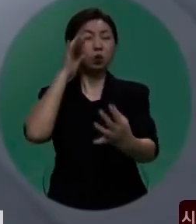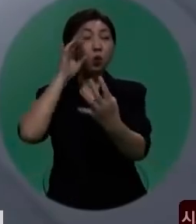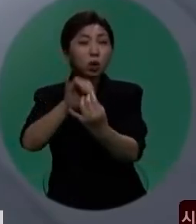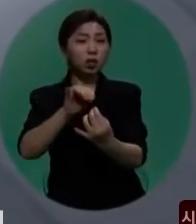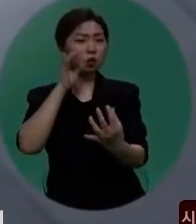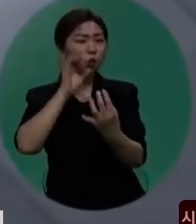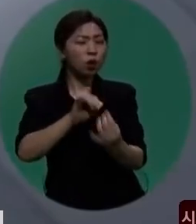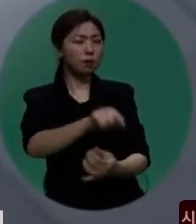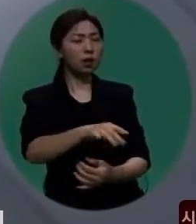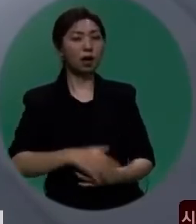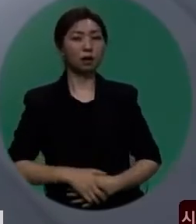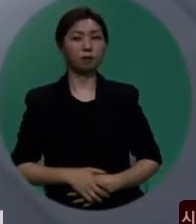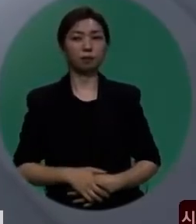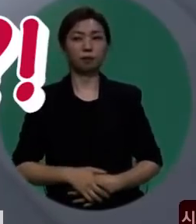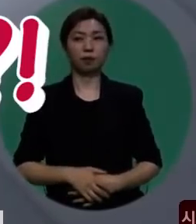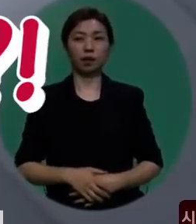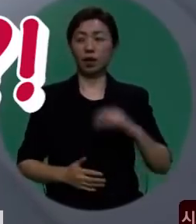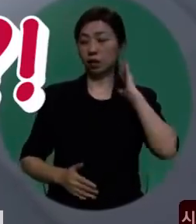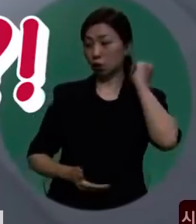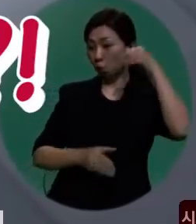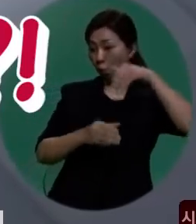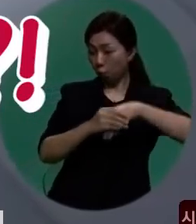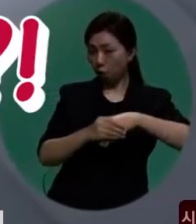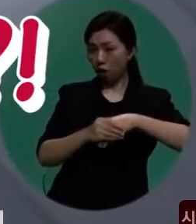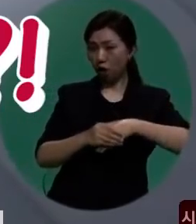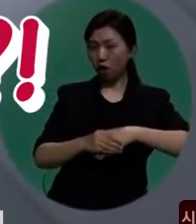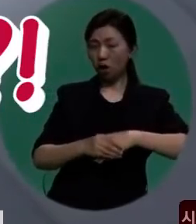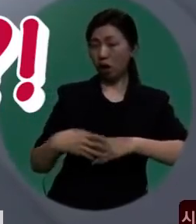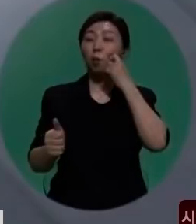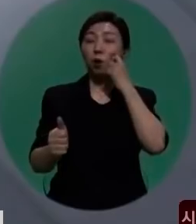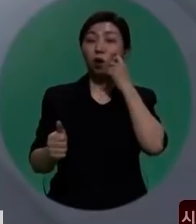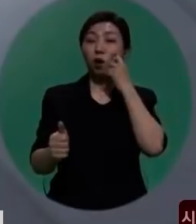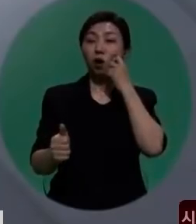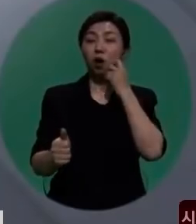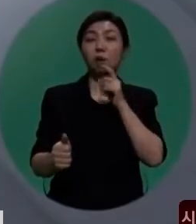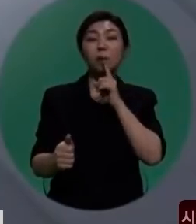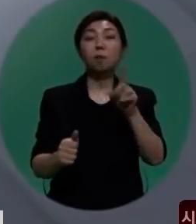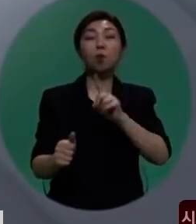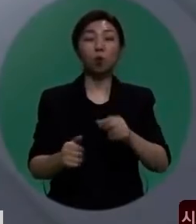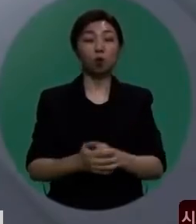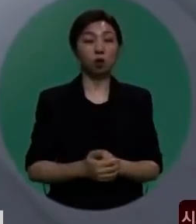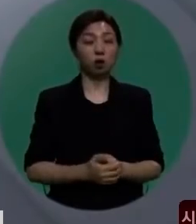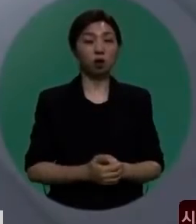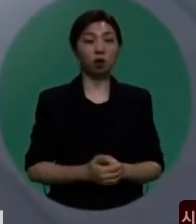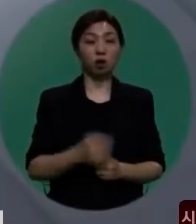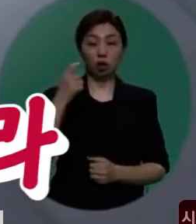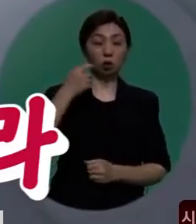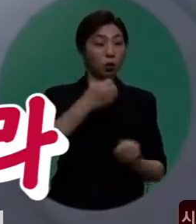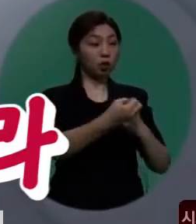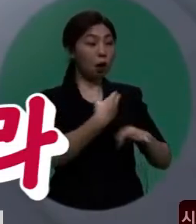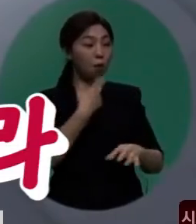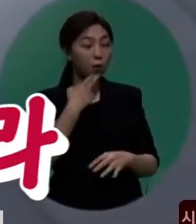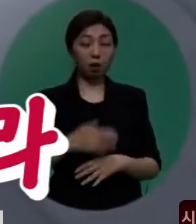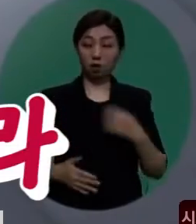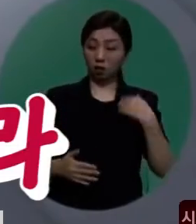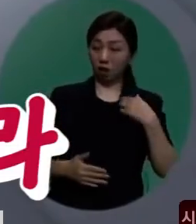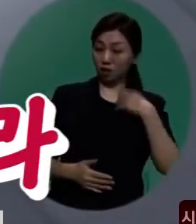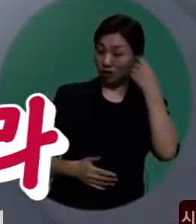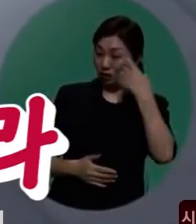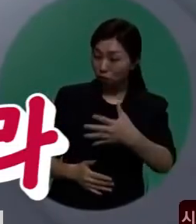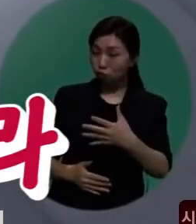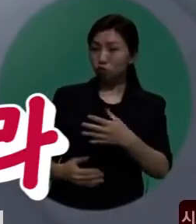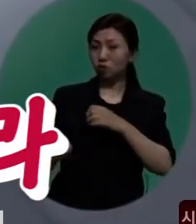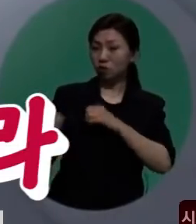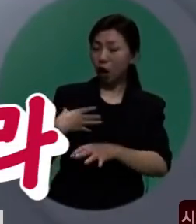합니다 지금은 대통령 선거가 국민학교 애들 반장선거 입니까 저한테 질문 하지 마시고 제가 질문한 것에 대해서